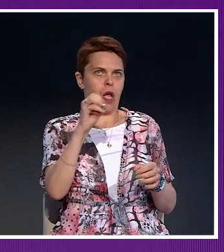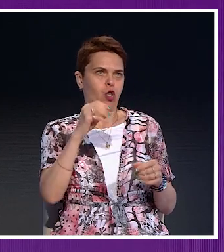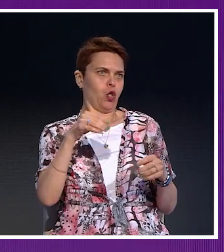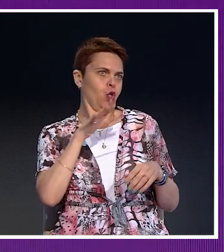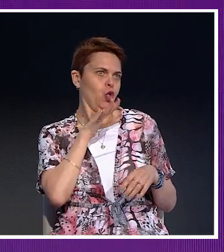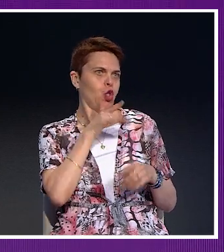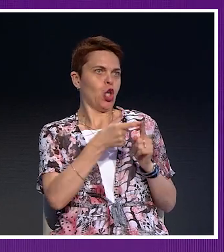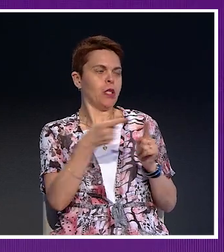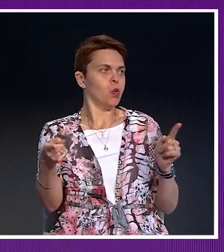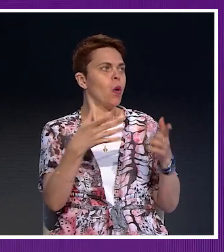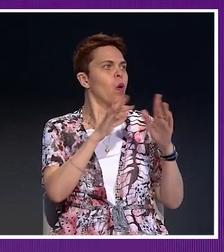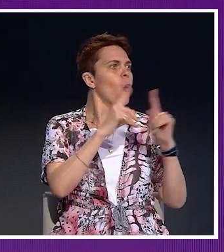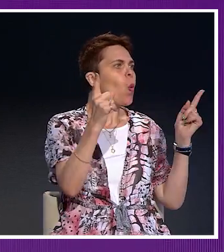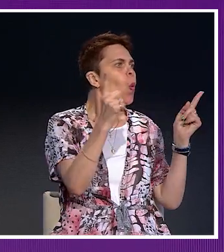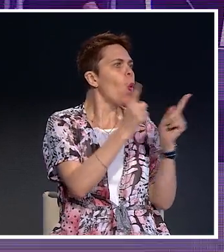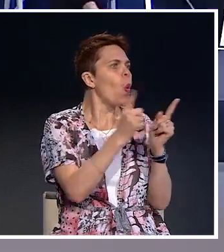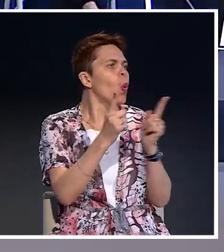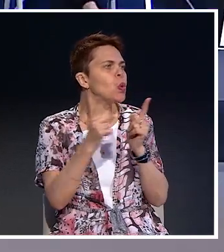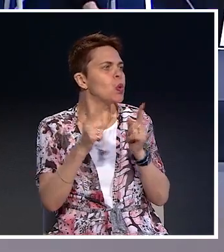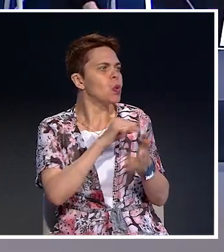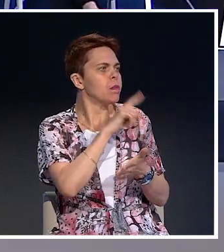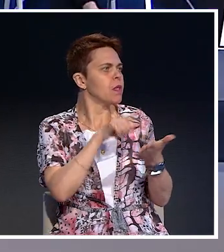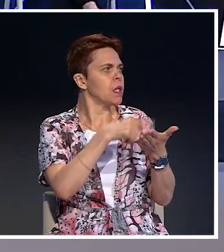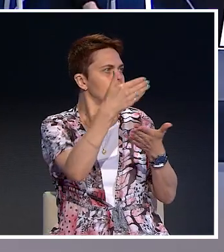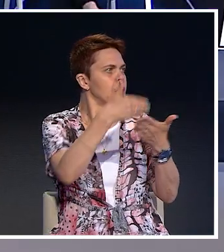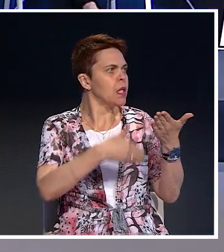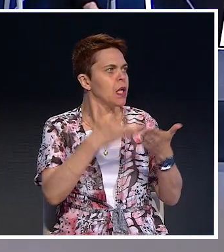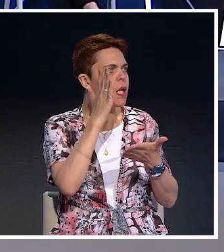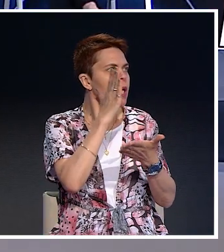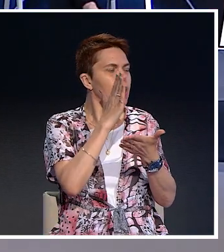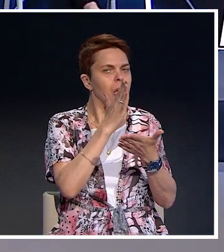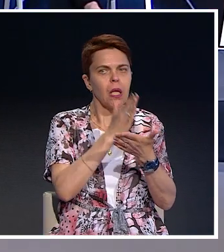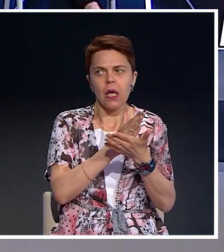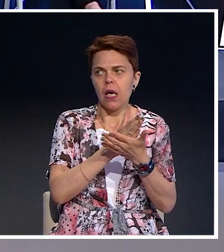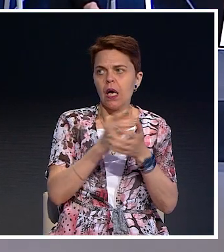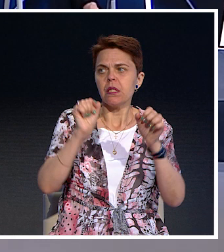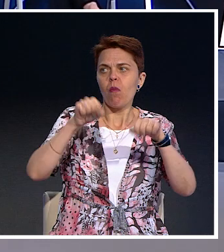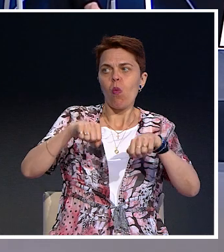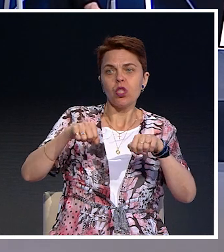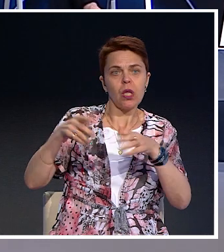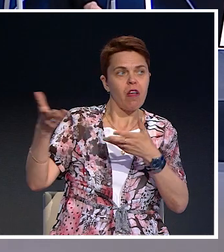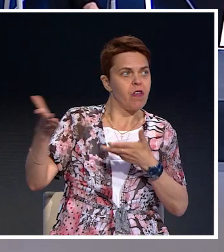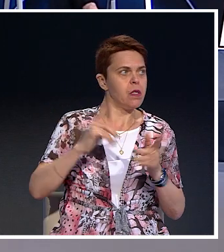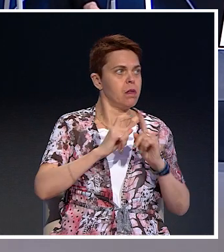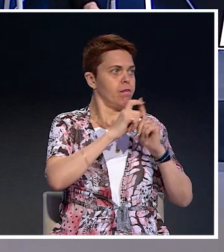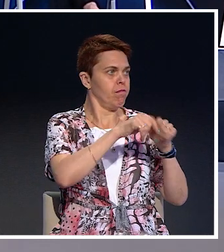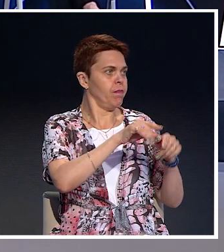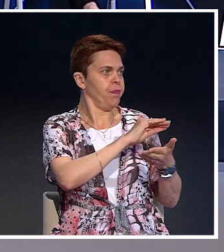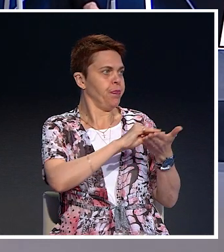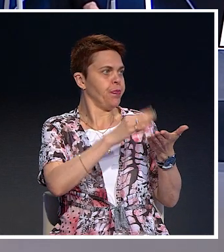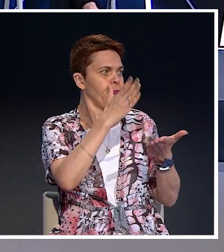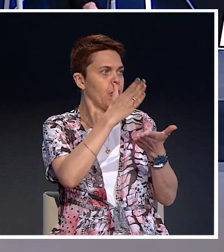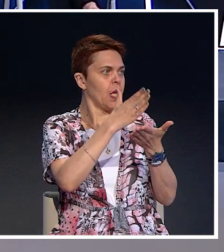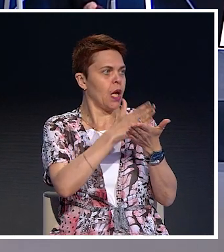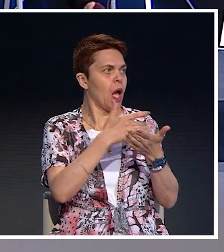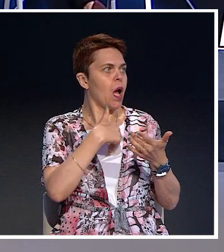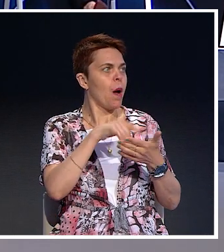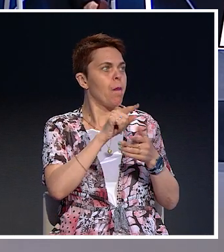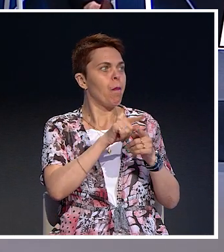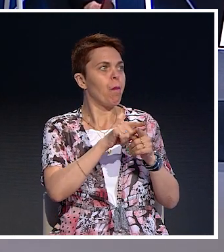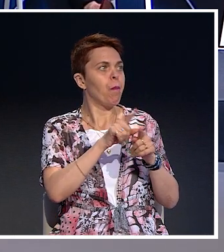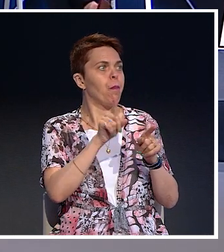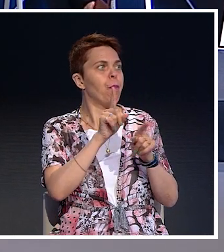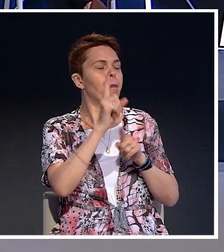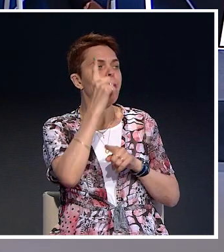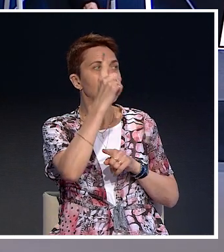є кілька запитань. Я попрошу дуже коротко, якщо шановні панелісти знайдуть можливість відповісти на них, то я продиктую, тому